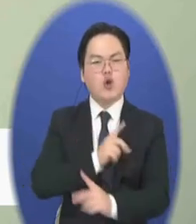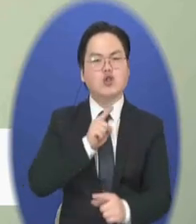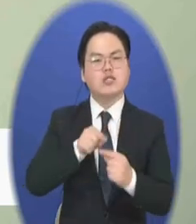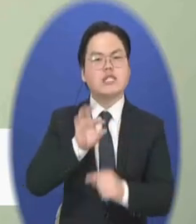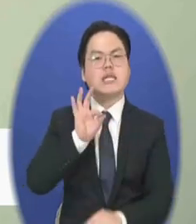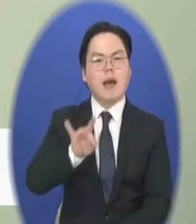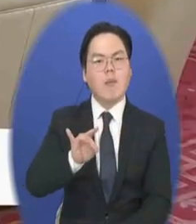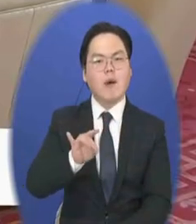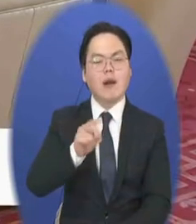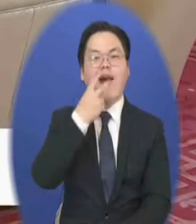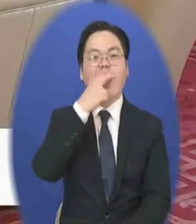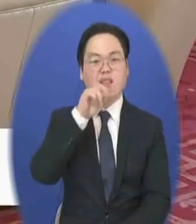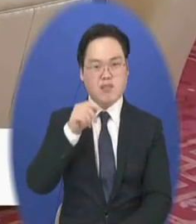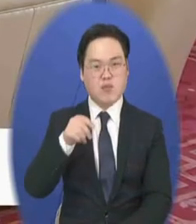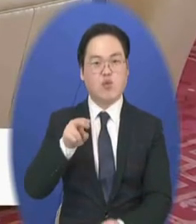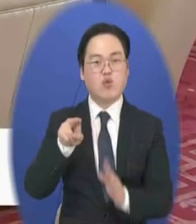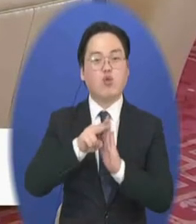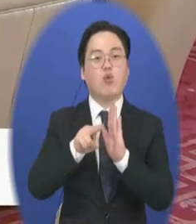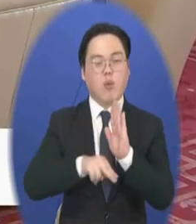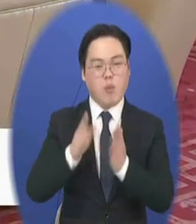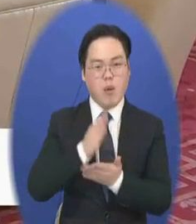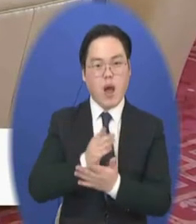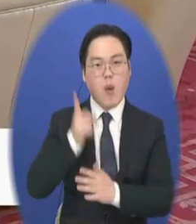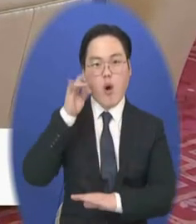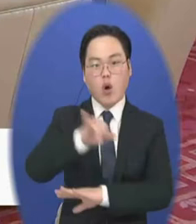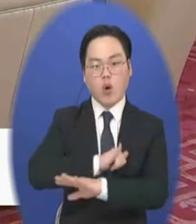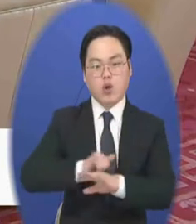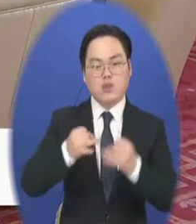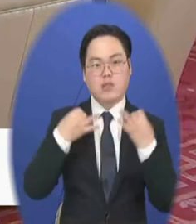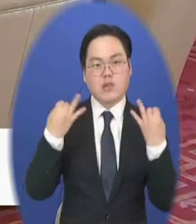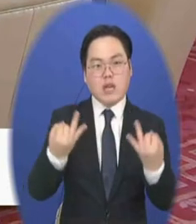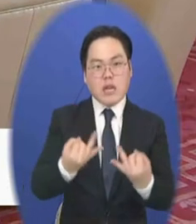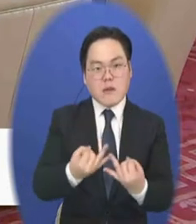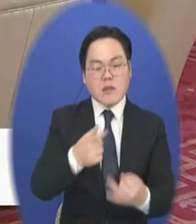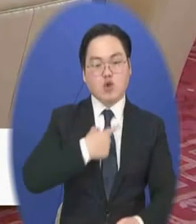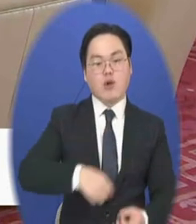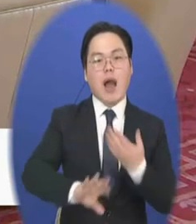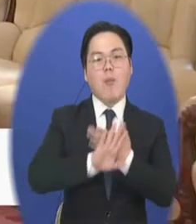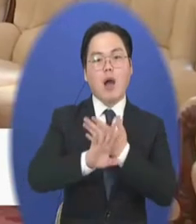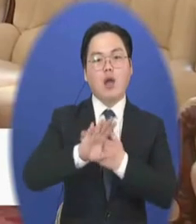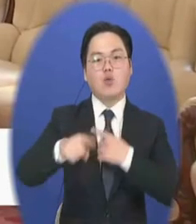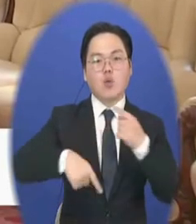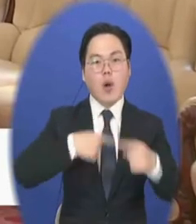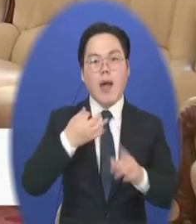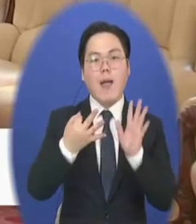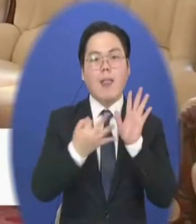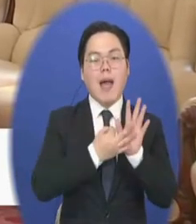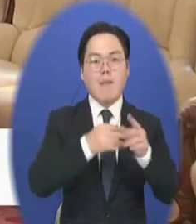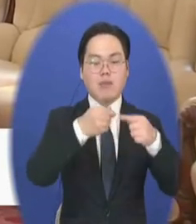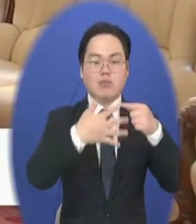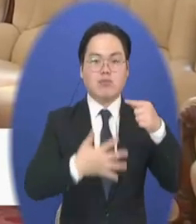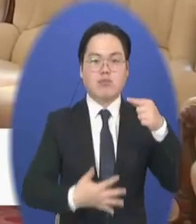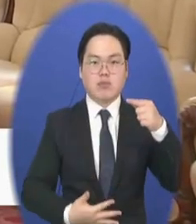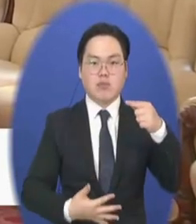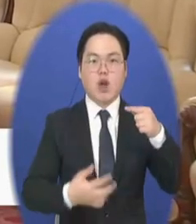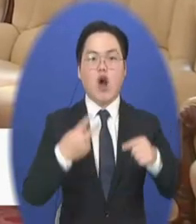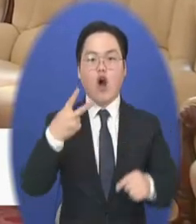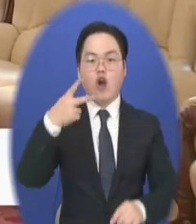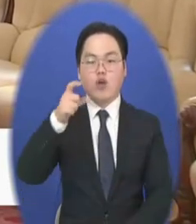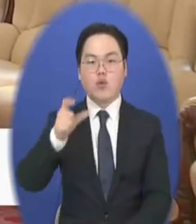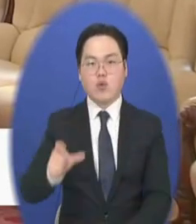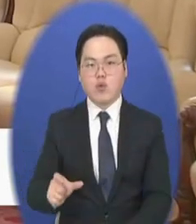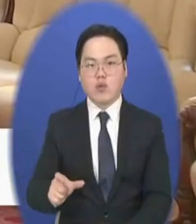хяндаг дүрм журамтай юм байна. Тус холбоо нь Монгол улсын парламентын гишүүнийг хамгаалахтай холбоотой 8 асуудлыг хилэлцэж, хоёрт нь хэрэг нээж